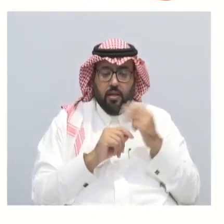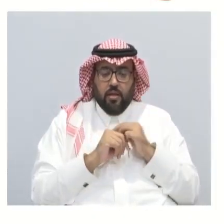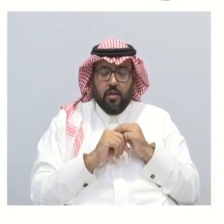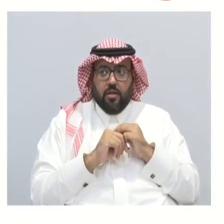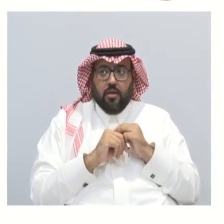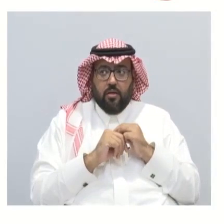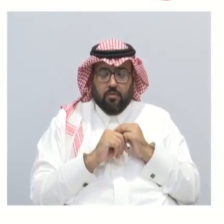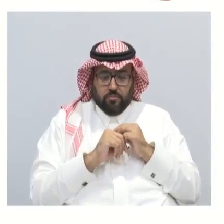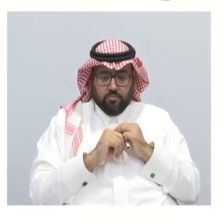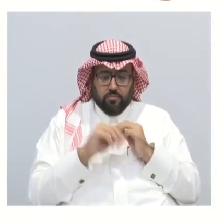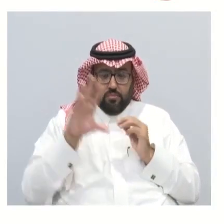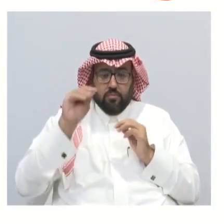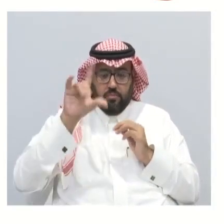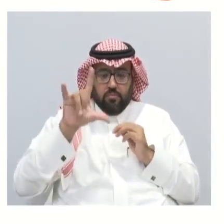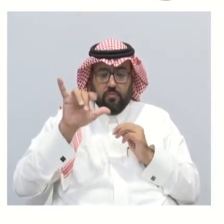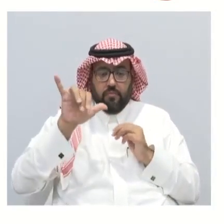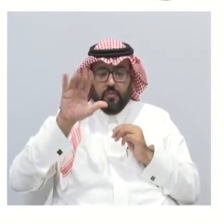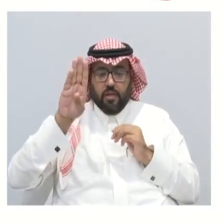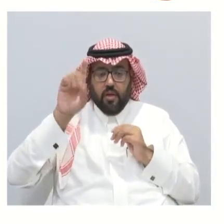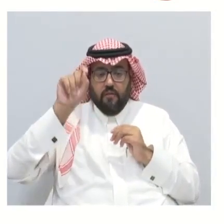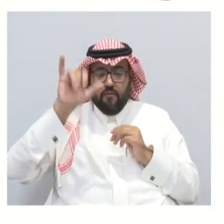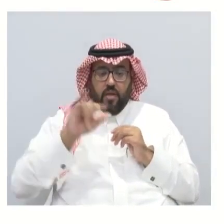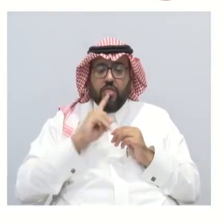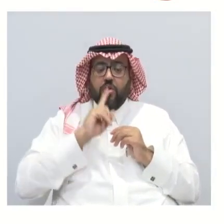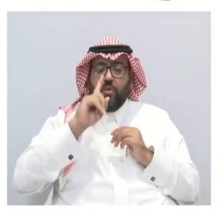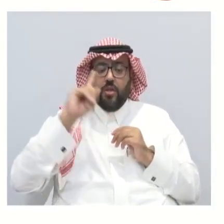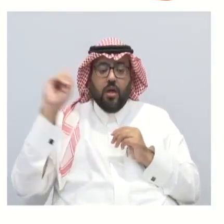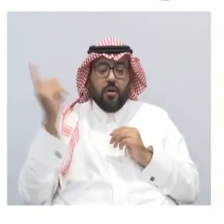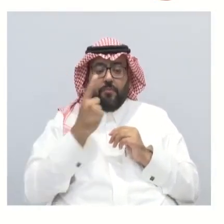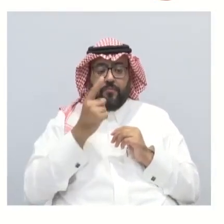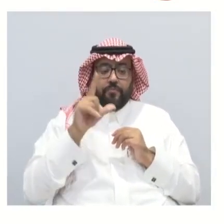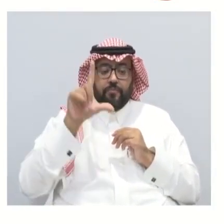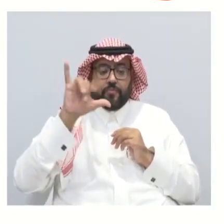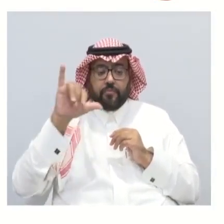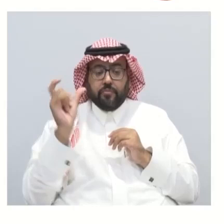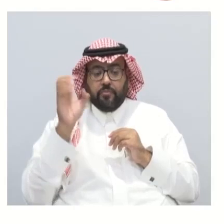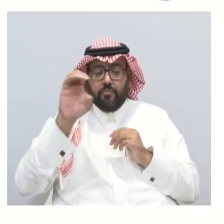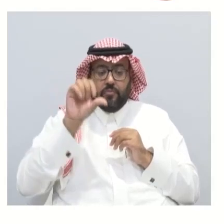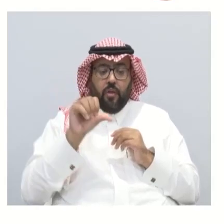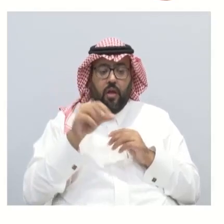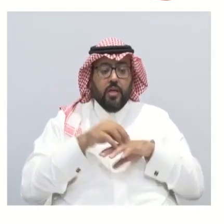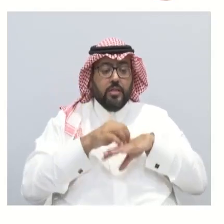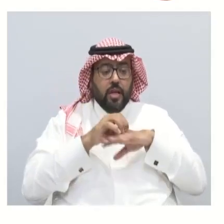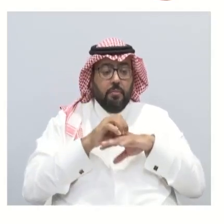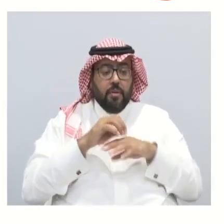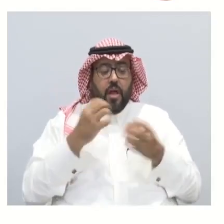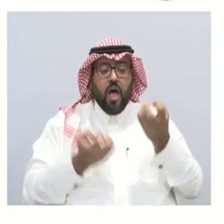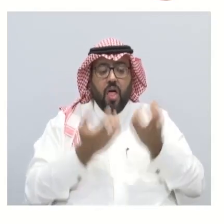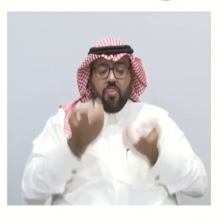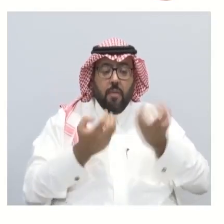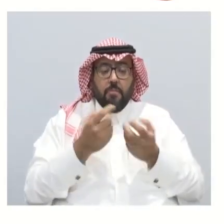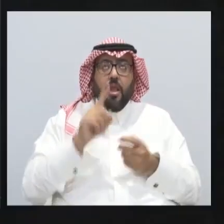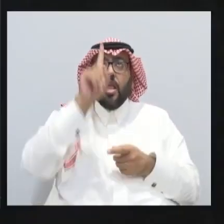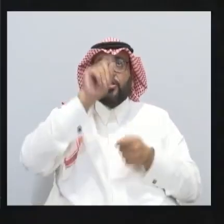ثم قلنا لكم هل يكفي توحيد الربوبيه لينجو الانسان من عذاب الله تعالى لو